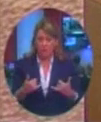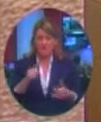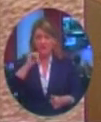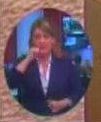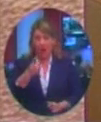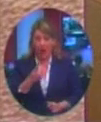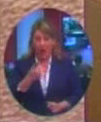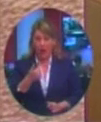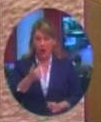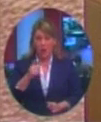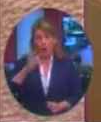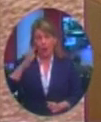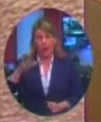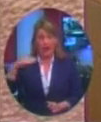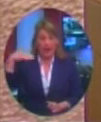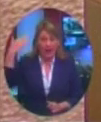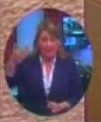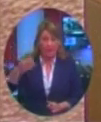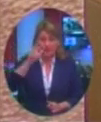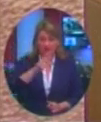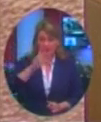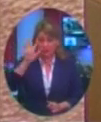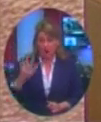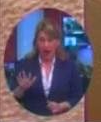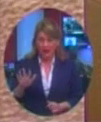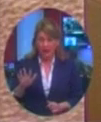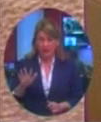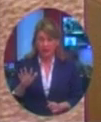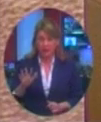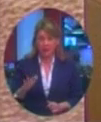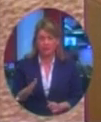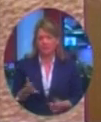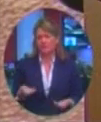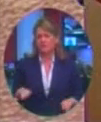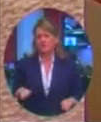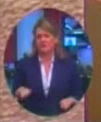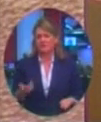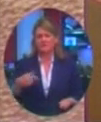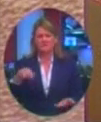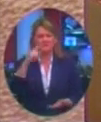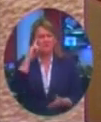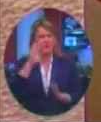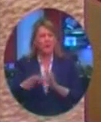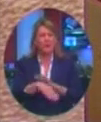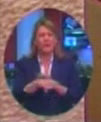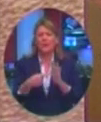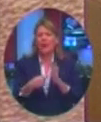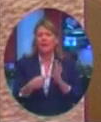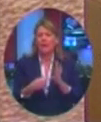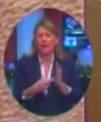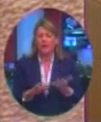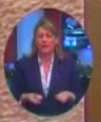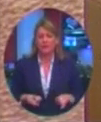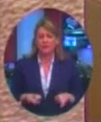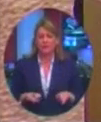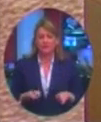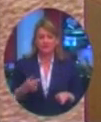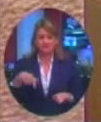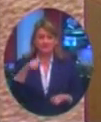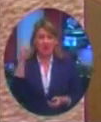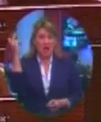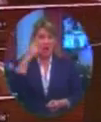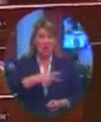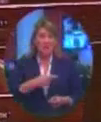ואולי גם בחמישה למה בשלישי למאי. אין לאף אחד מושג על מה. אף אחד לא מבין על